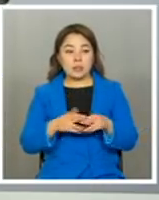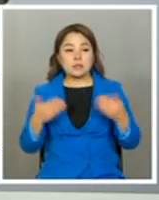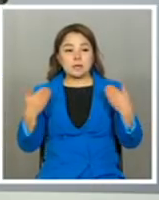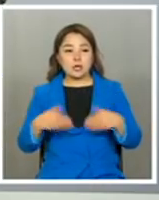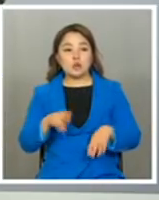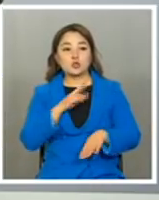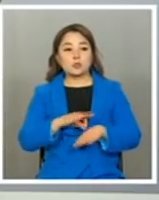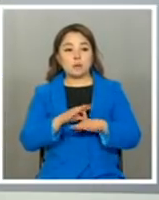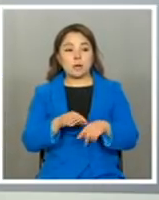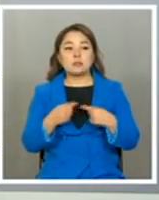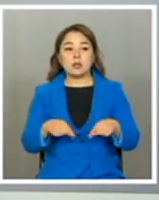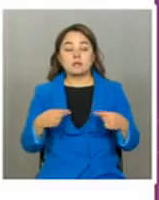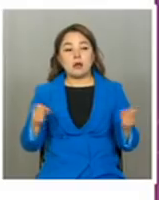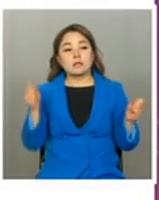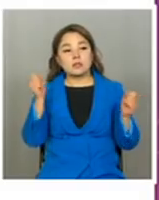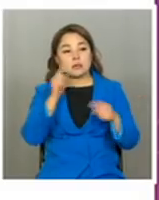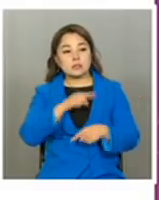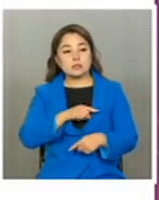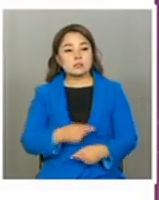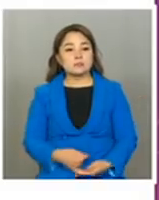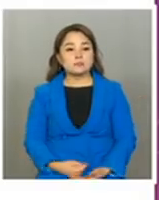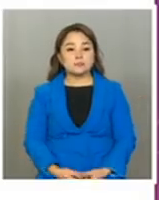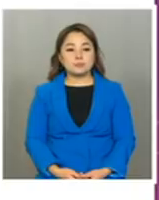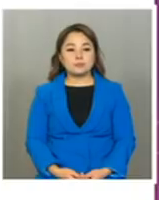жұмысының түрлерін анықтаңыз.